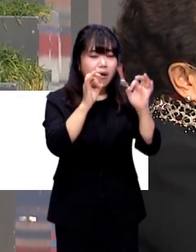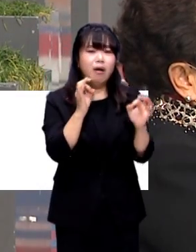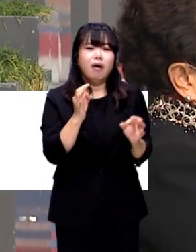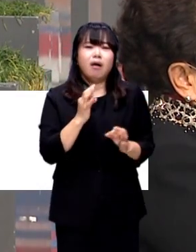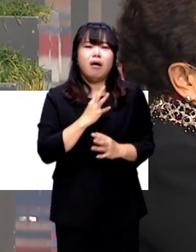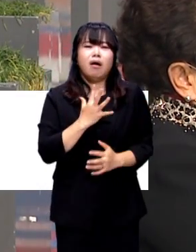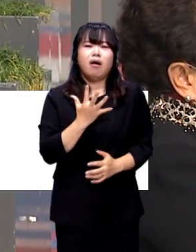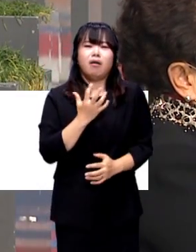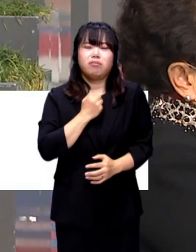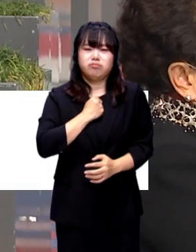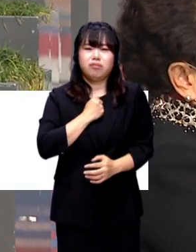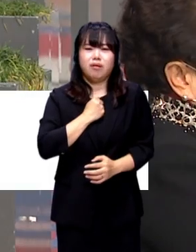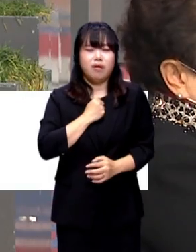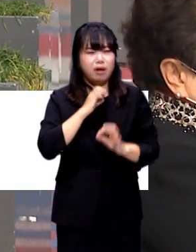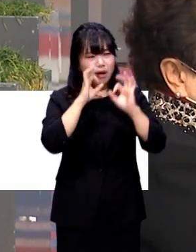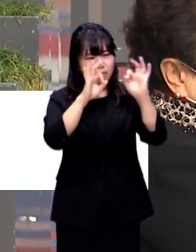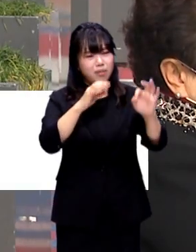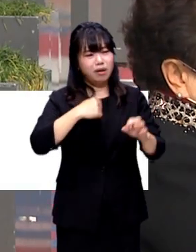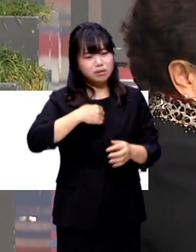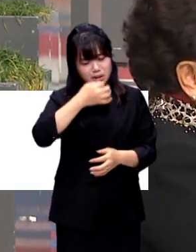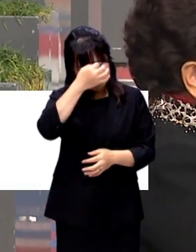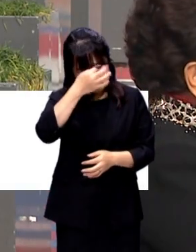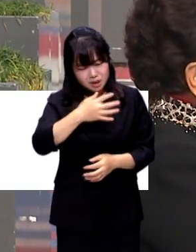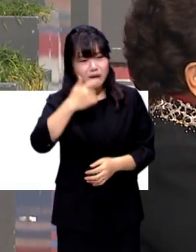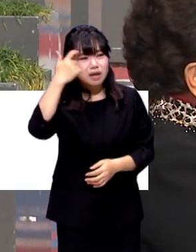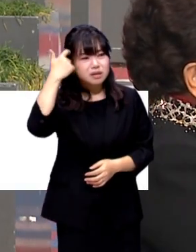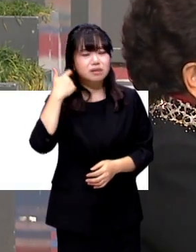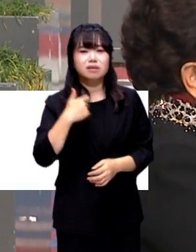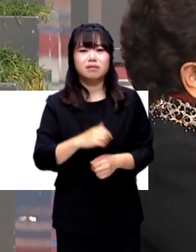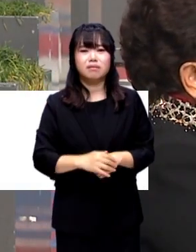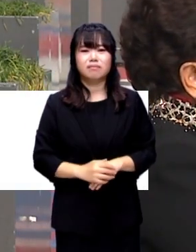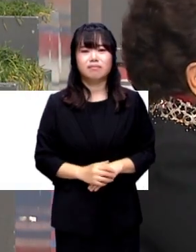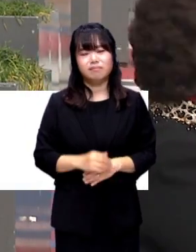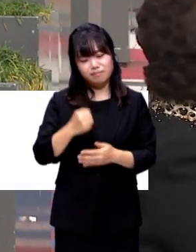그런 것도 약간 죄책감이 들 정도로 좀 많이